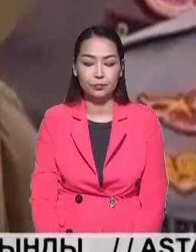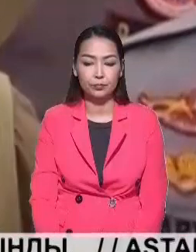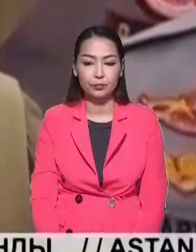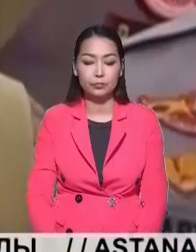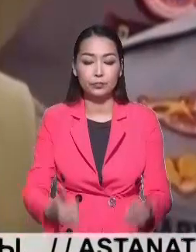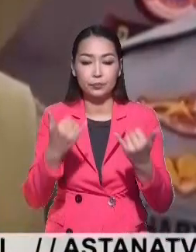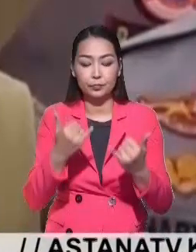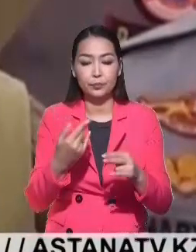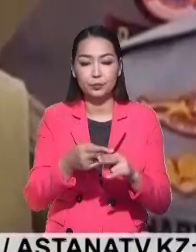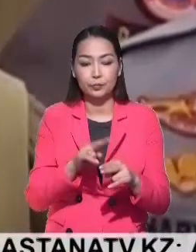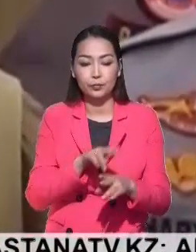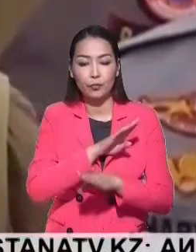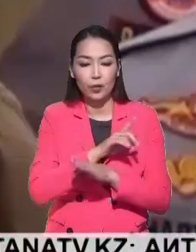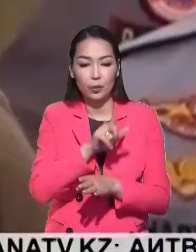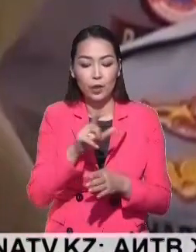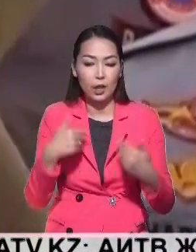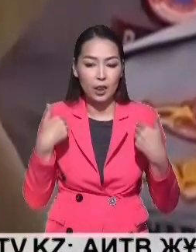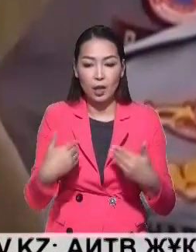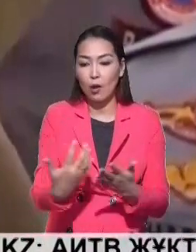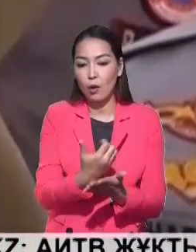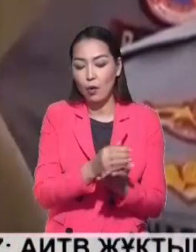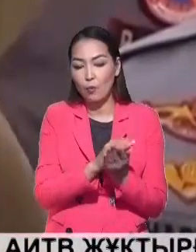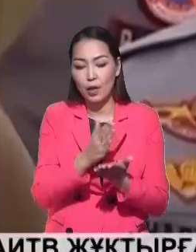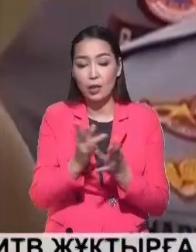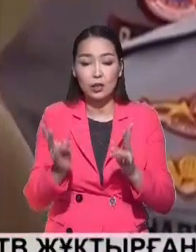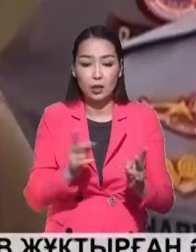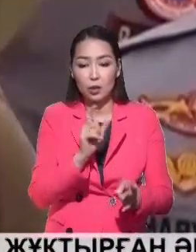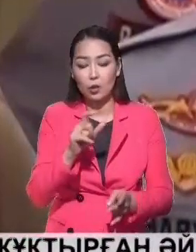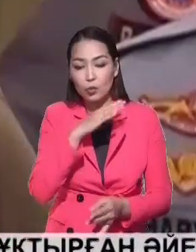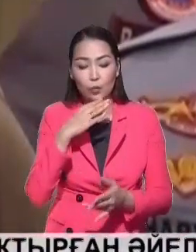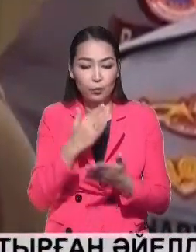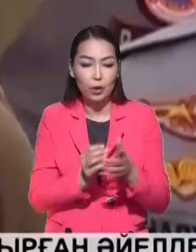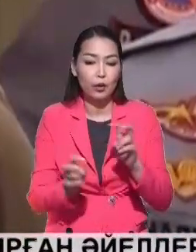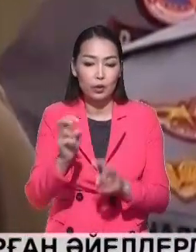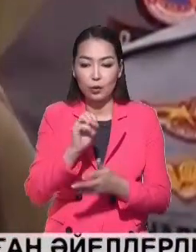Қазір өлген адамдардың денесі табылып жатыр, жарақат алғандар да көп. Іздестіру әлі жалғасады.